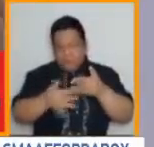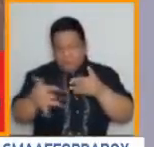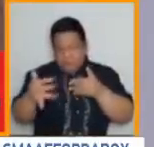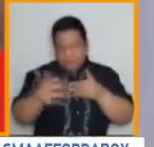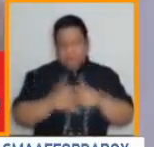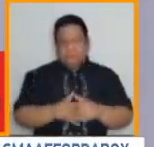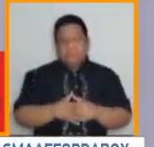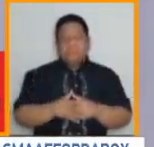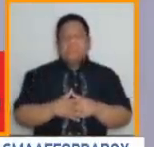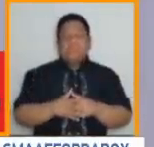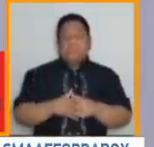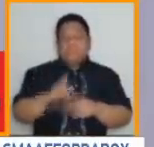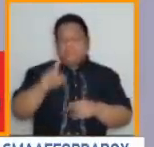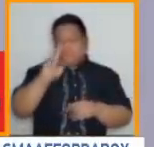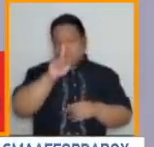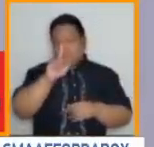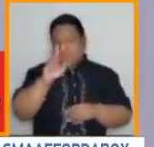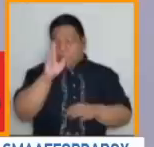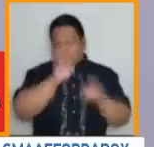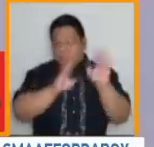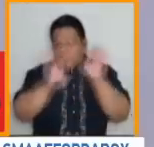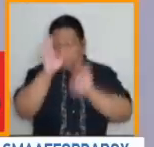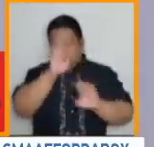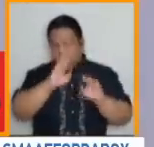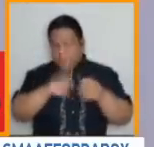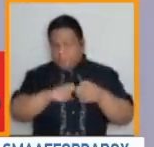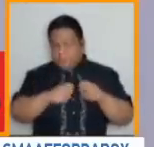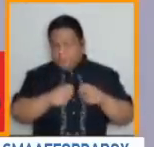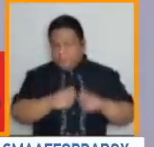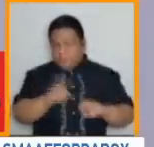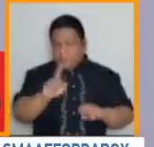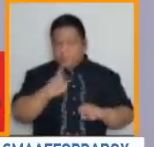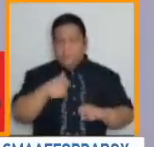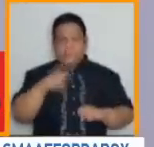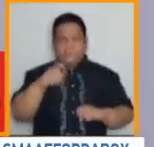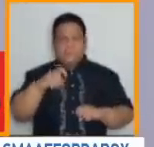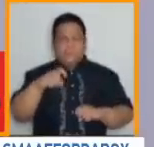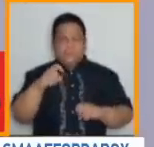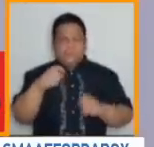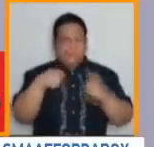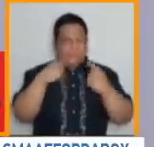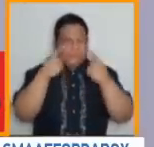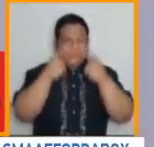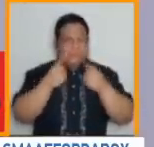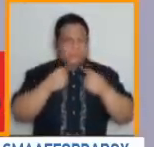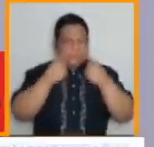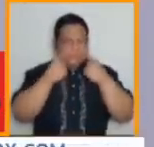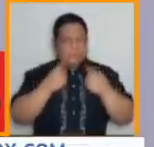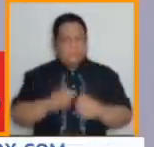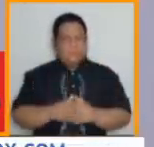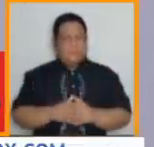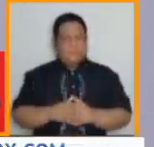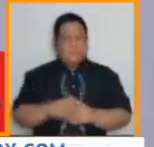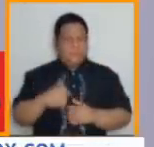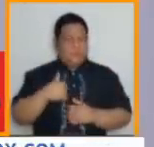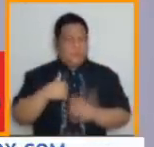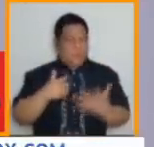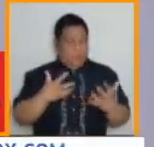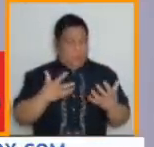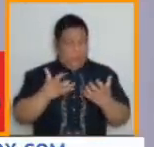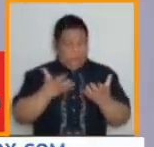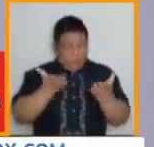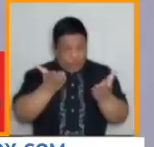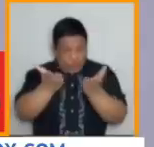dyan, kailangan ko umiwas. Gustuhin ko mang magsilbi sa inyo bilang inyong vice